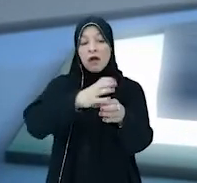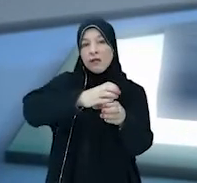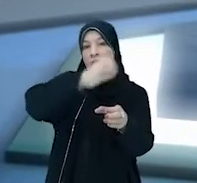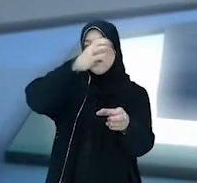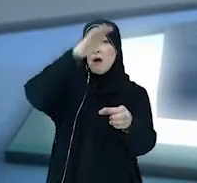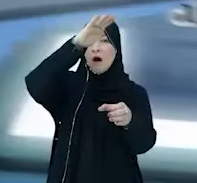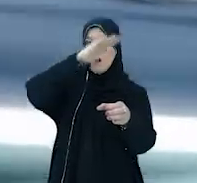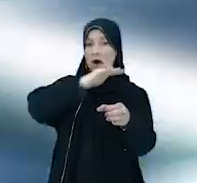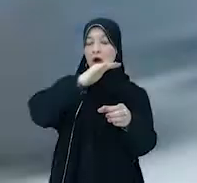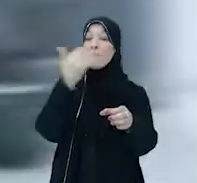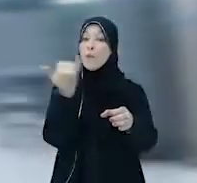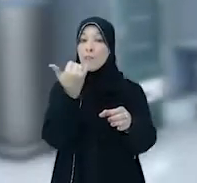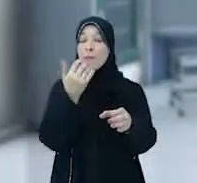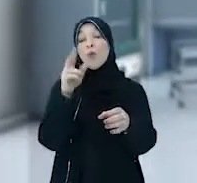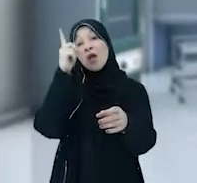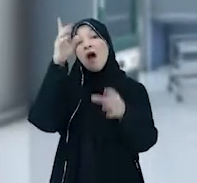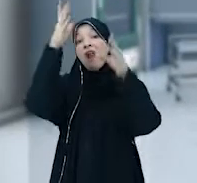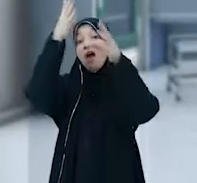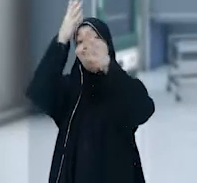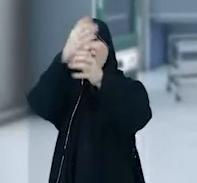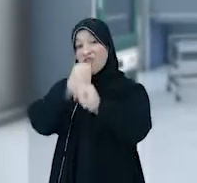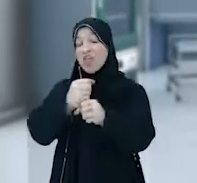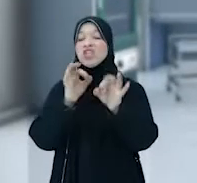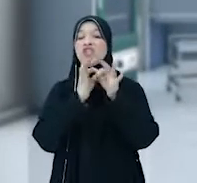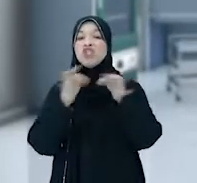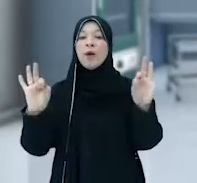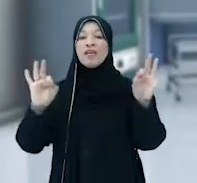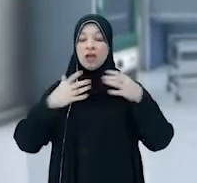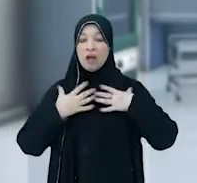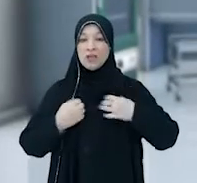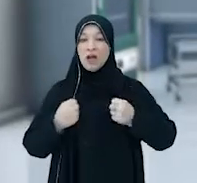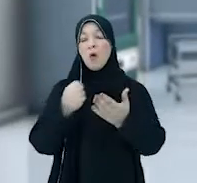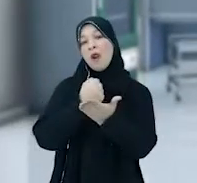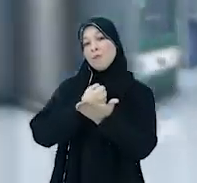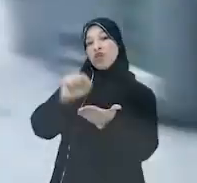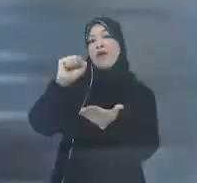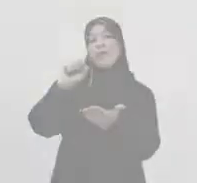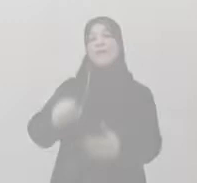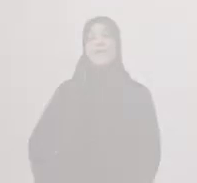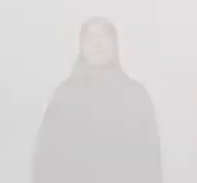عافانا الله وإياكم من كل شر.